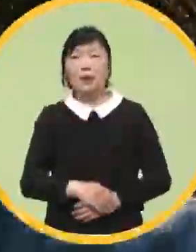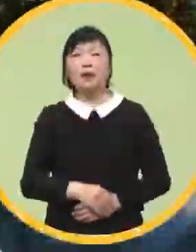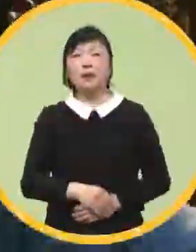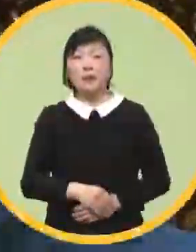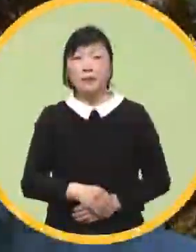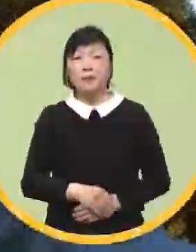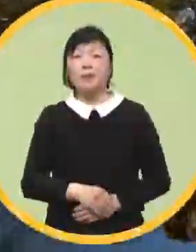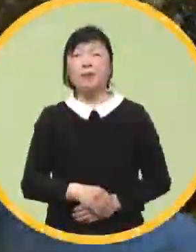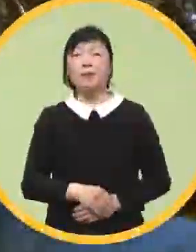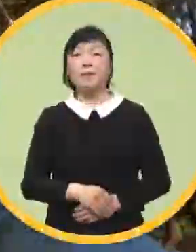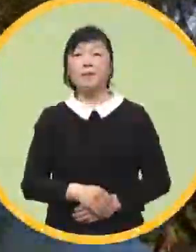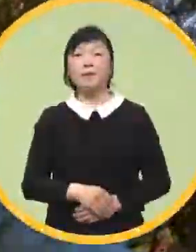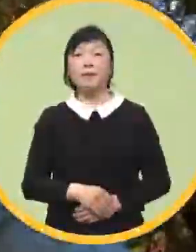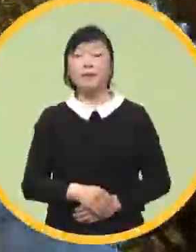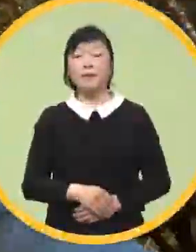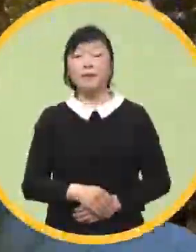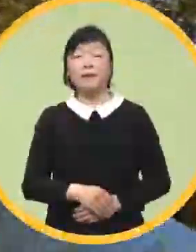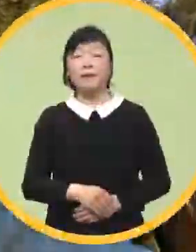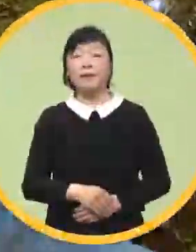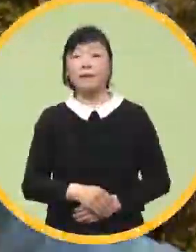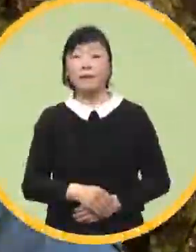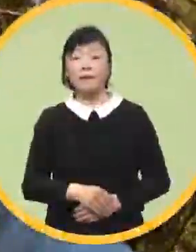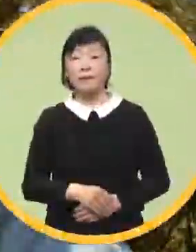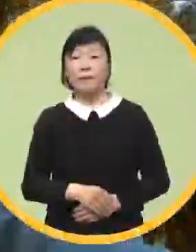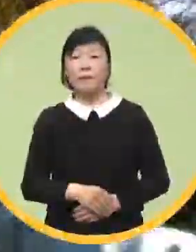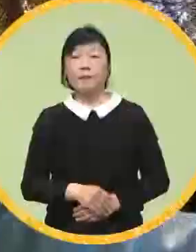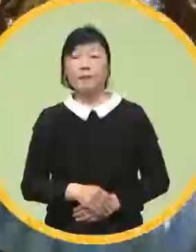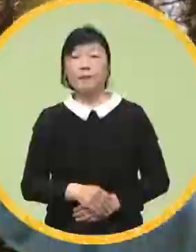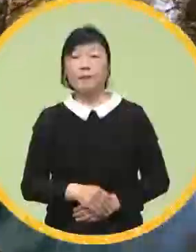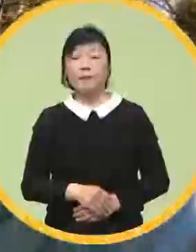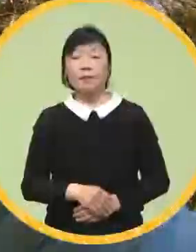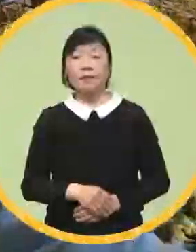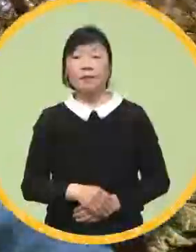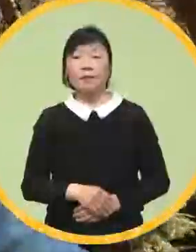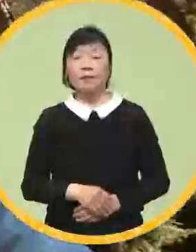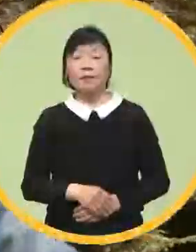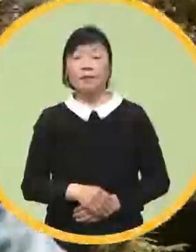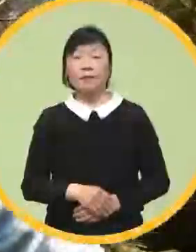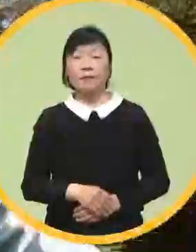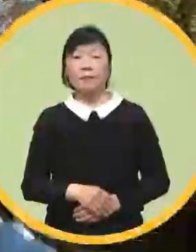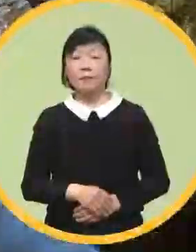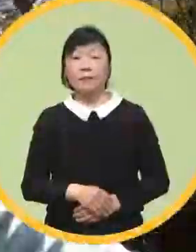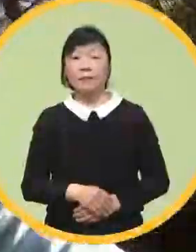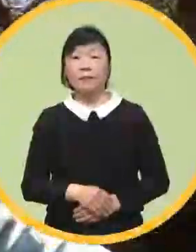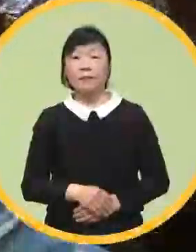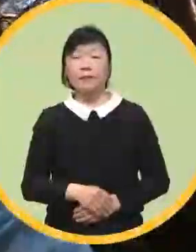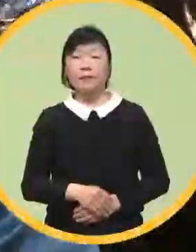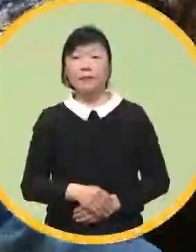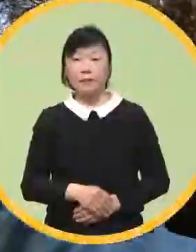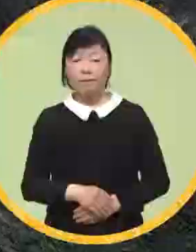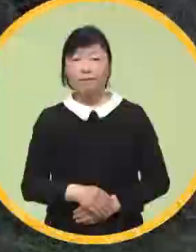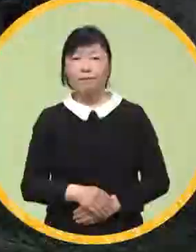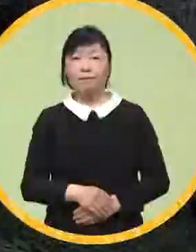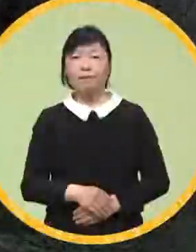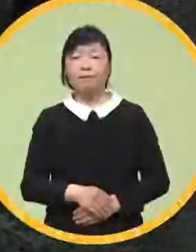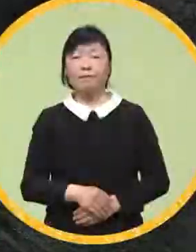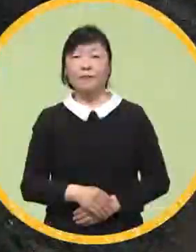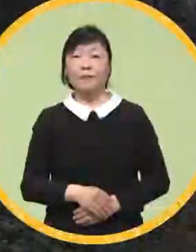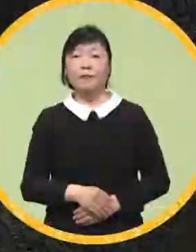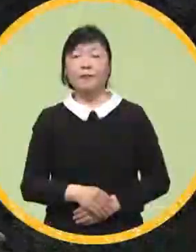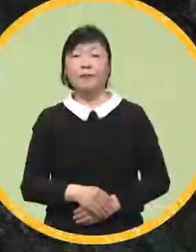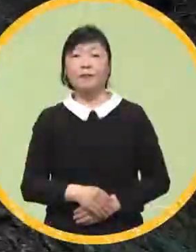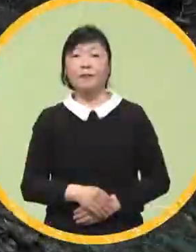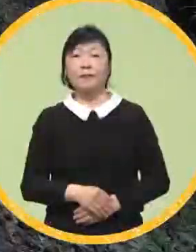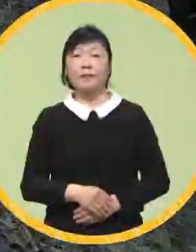ありませんこれ位置的にはもうちょっとこうもう気持ち後ろ後ろこんなんすよね1